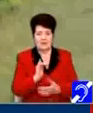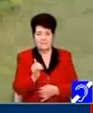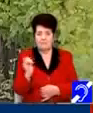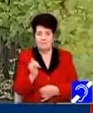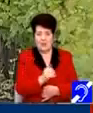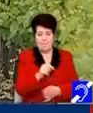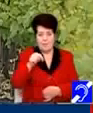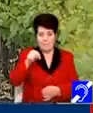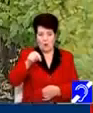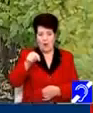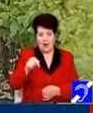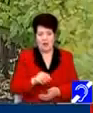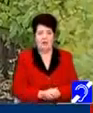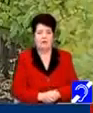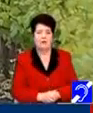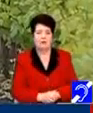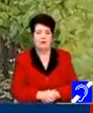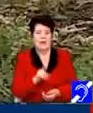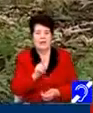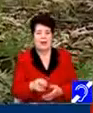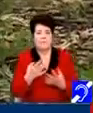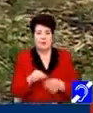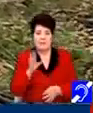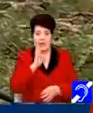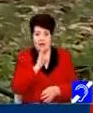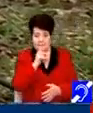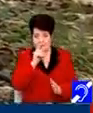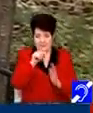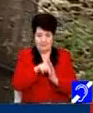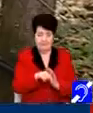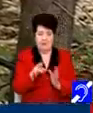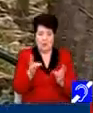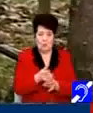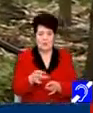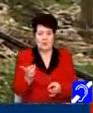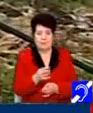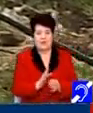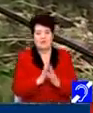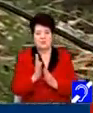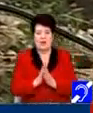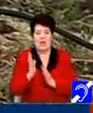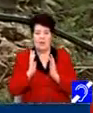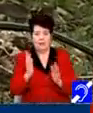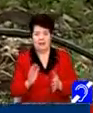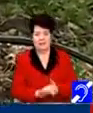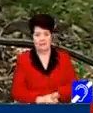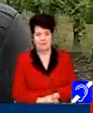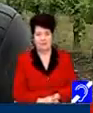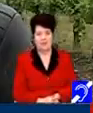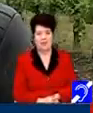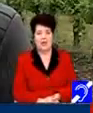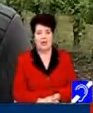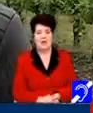prin picurare, adică el permite ca apa să ajungă strict acolo unde trebuie, anume la plantă, la copac sau la vie.